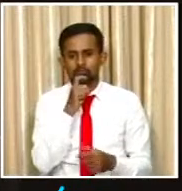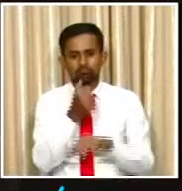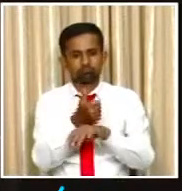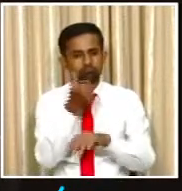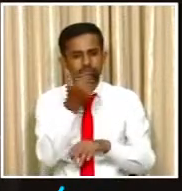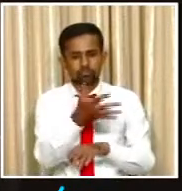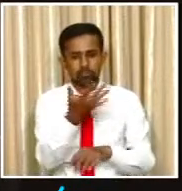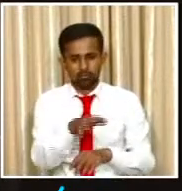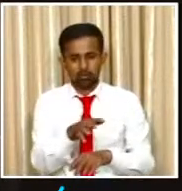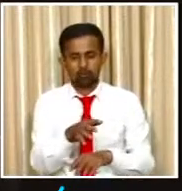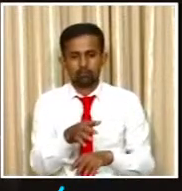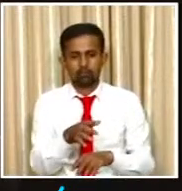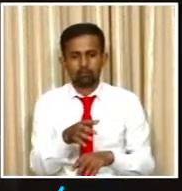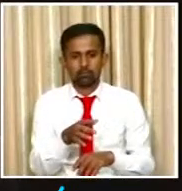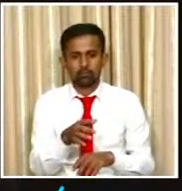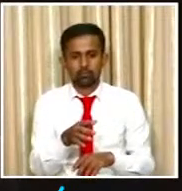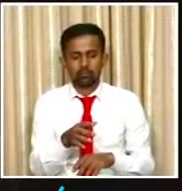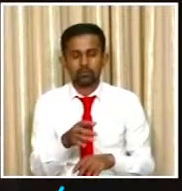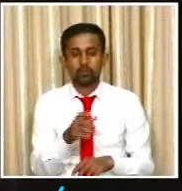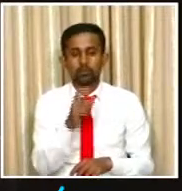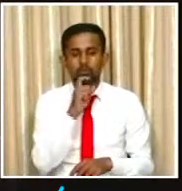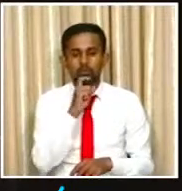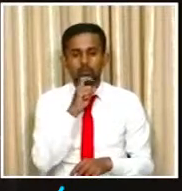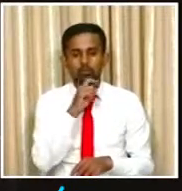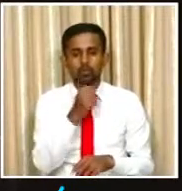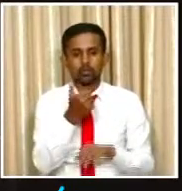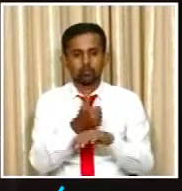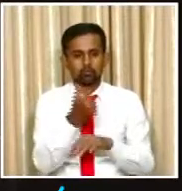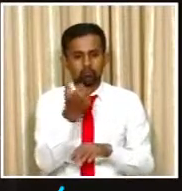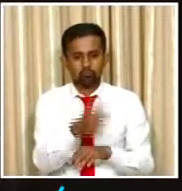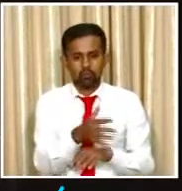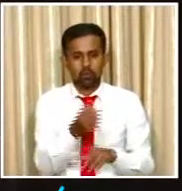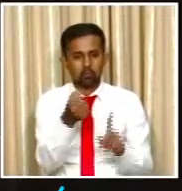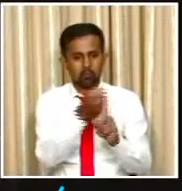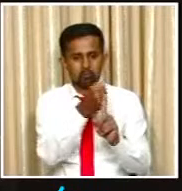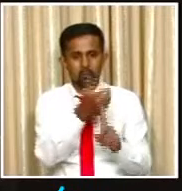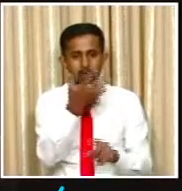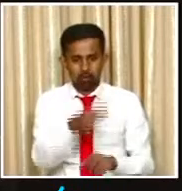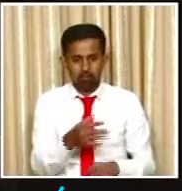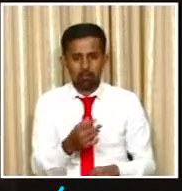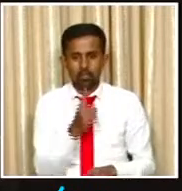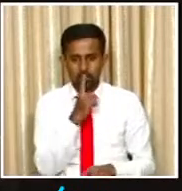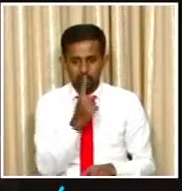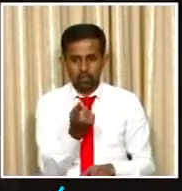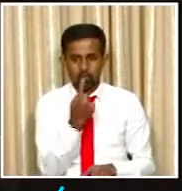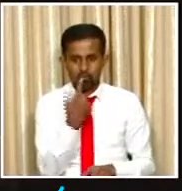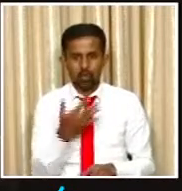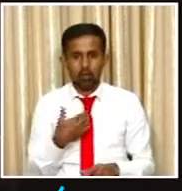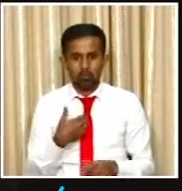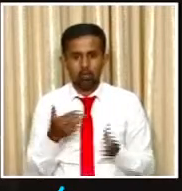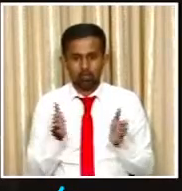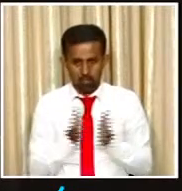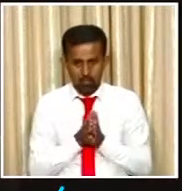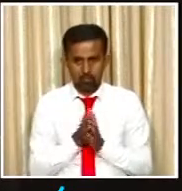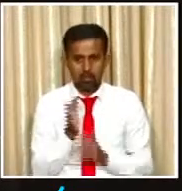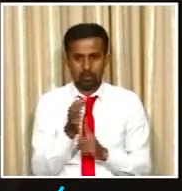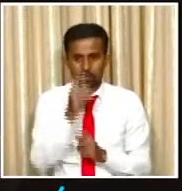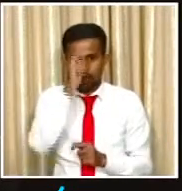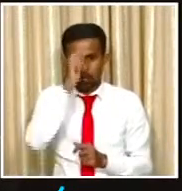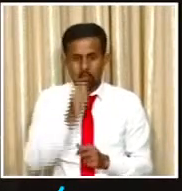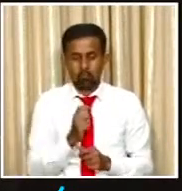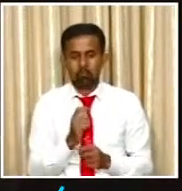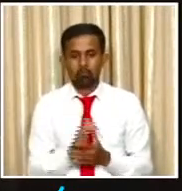මේ පාර්ලිමේන්තුව තුල. Honorable member. අධිකරණයට අපහාස කරා අධිකරණයට බලපෑම් කරා කිව්වා මම සමග ඇතුළුව ගරු